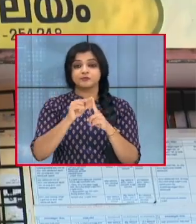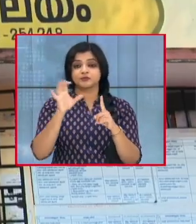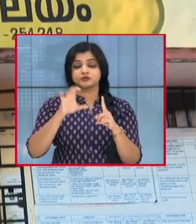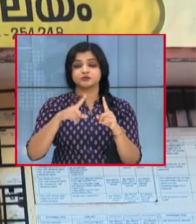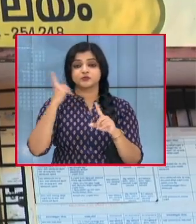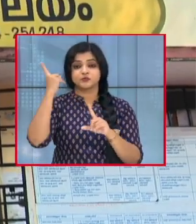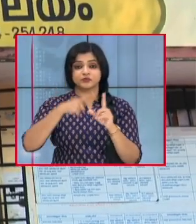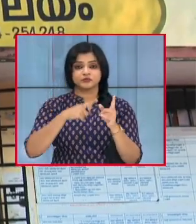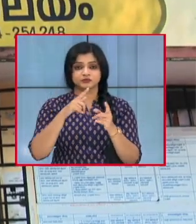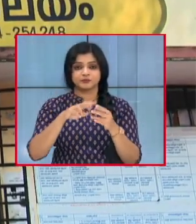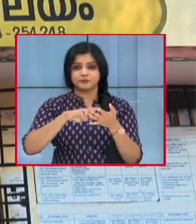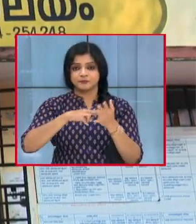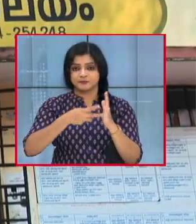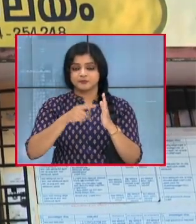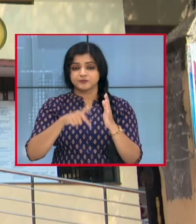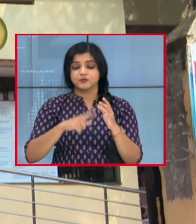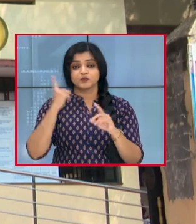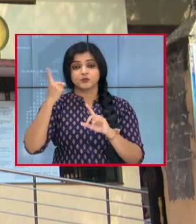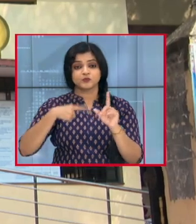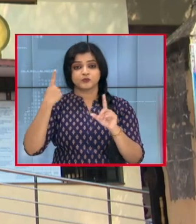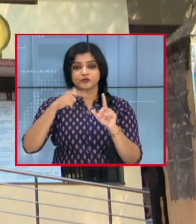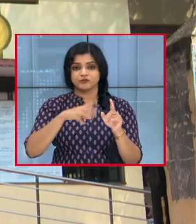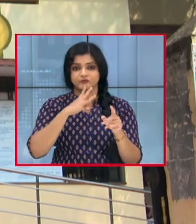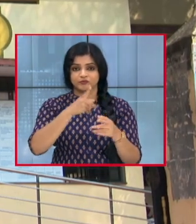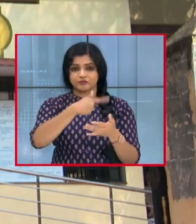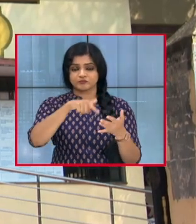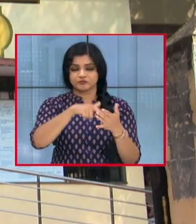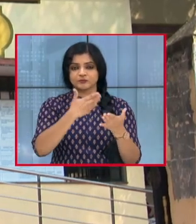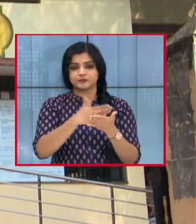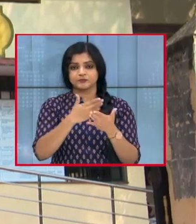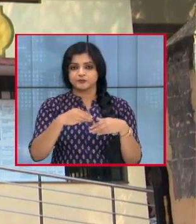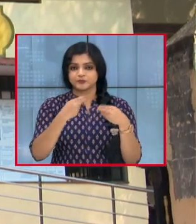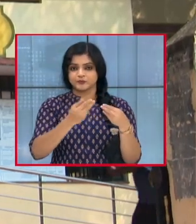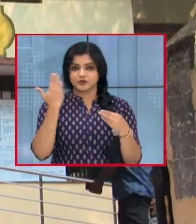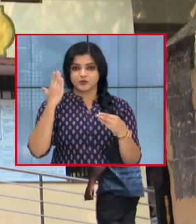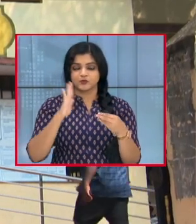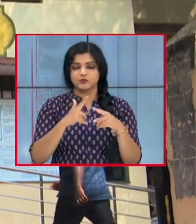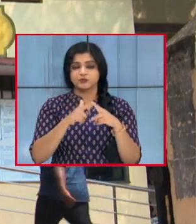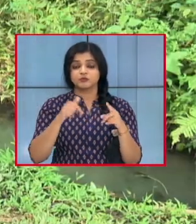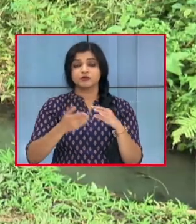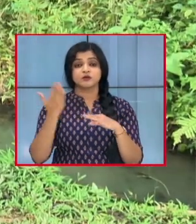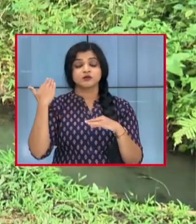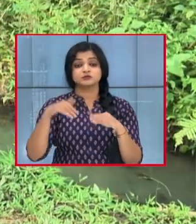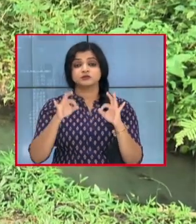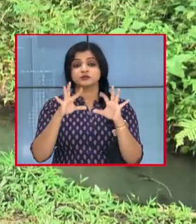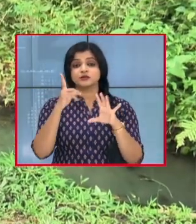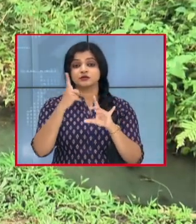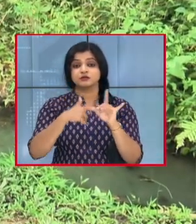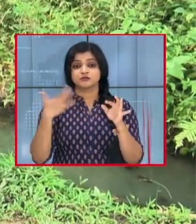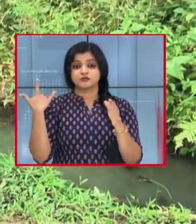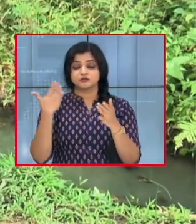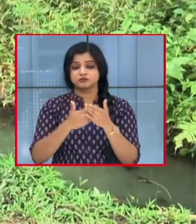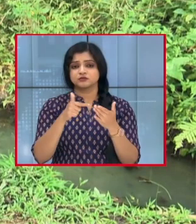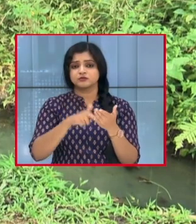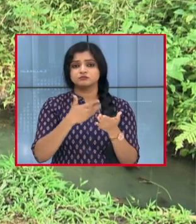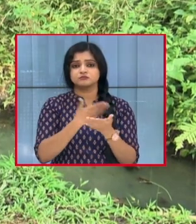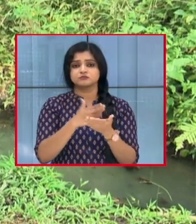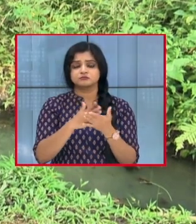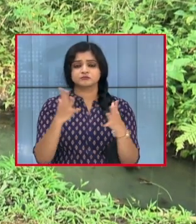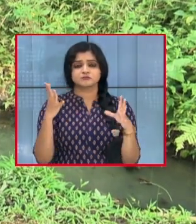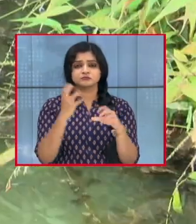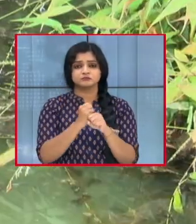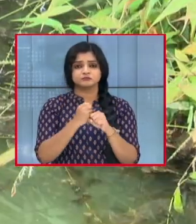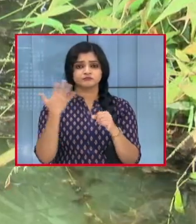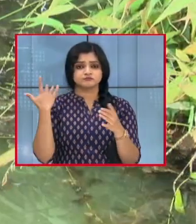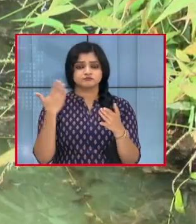വാർഷിക പദ്ധതിയിൽ ഉൾപ്പെടുത്തി വർഷാവർഷം ഈ കുളം വൃത്തിയാക്കി നൽകിയിരുന്നു. എന്നാൽ കഴിഞ്ഞ 10 വർഷമായി ഇവിടെ യാതൊരു പ്രവൃത്തിയും